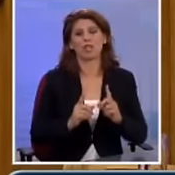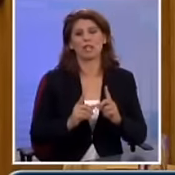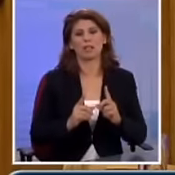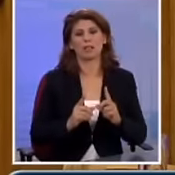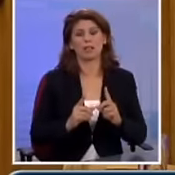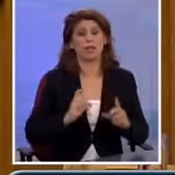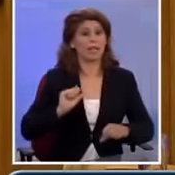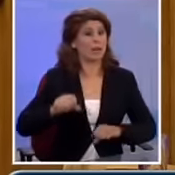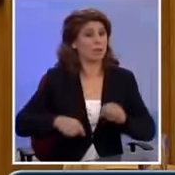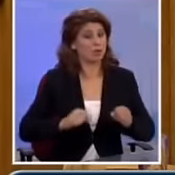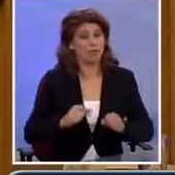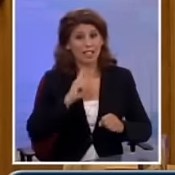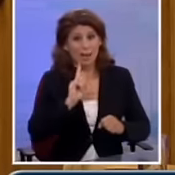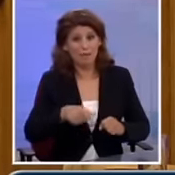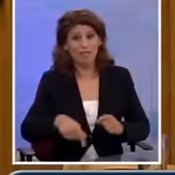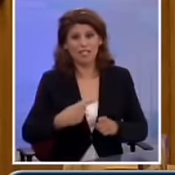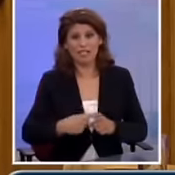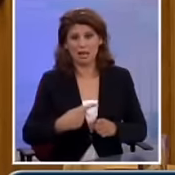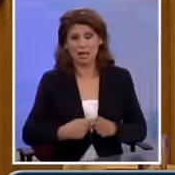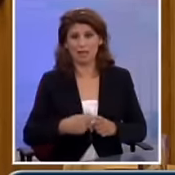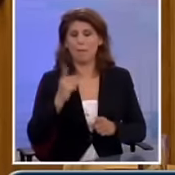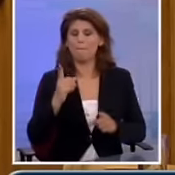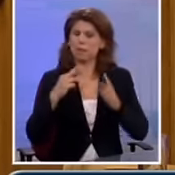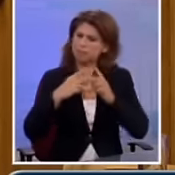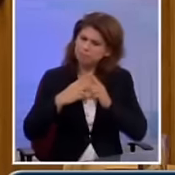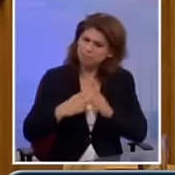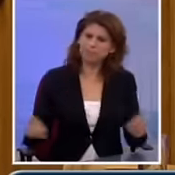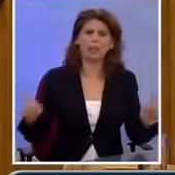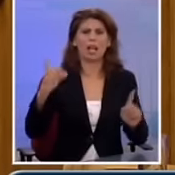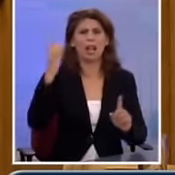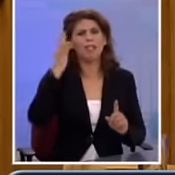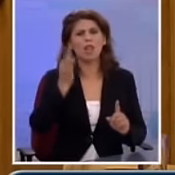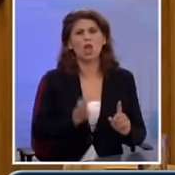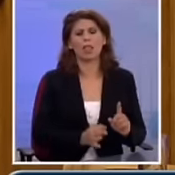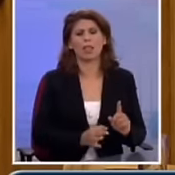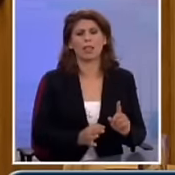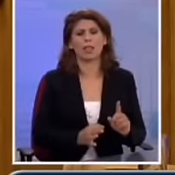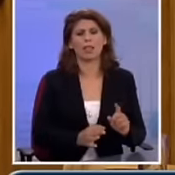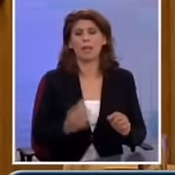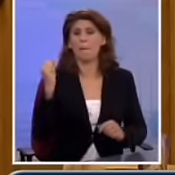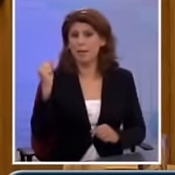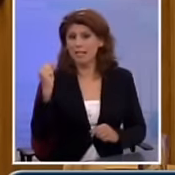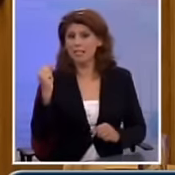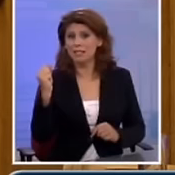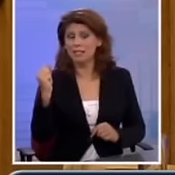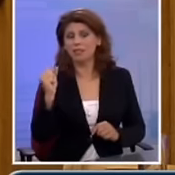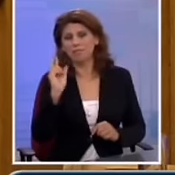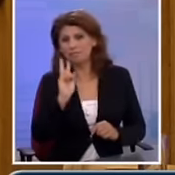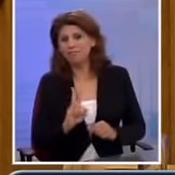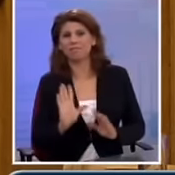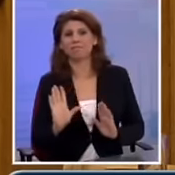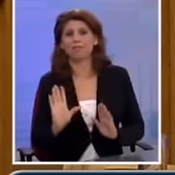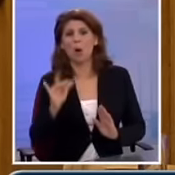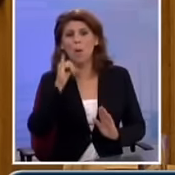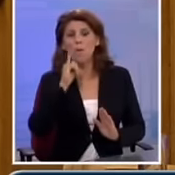Η προσπάθεια να επιβληθεί στη χώρα μας μια εντελώς διαφορετική λογική με ισχυρό και προφανές